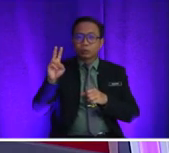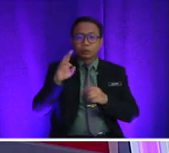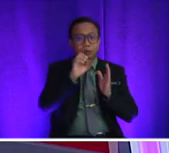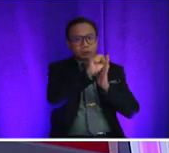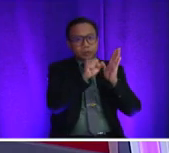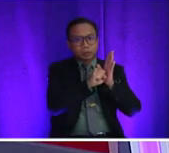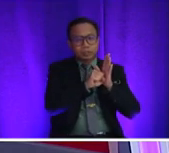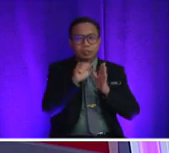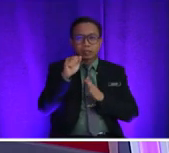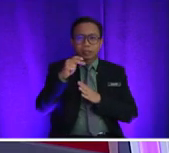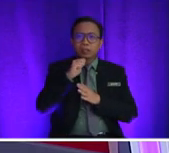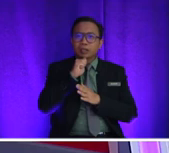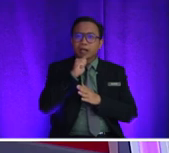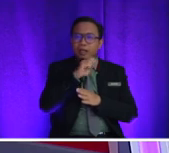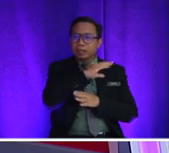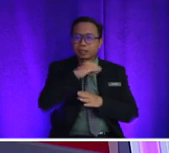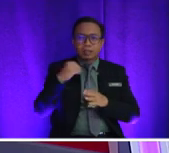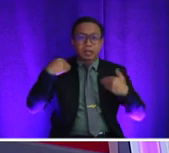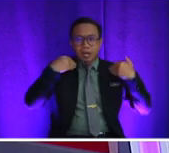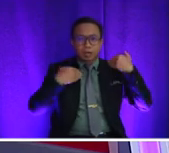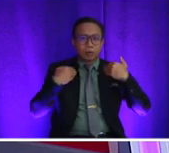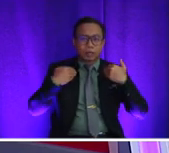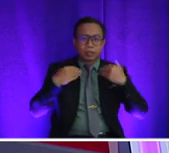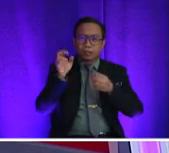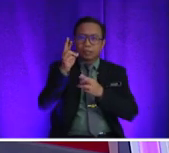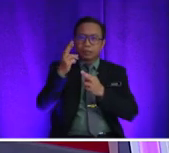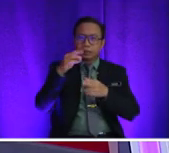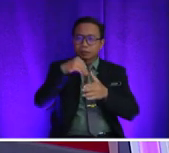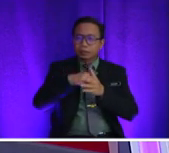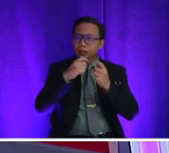aku Aku itu dan Hi One rekreasi tingkatan 5